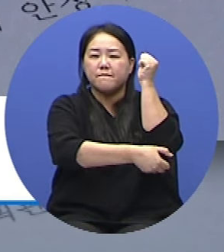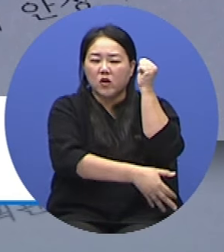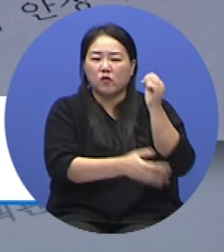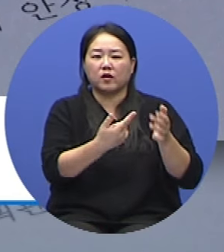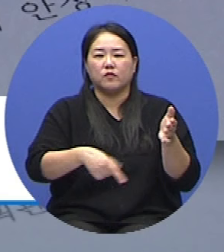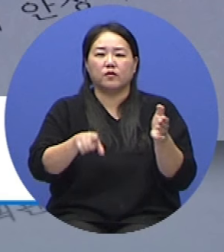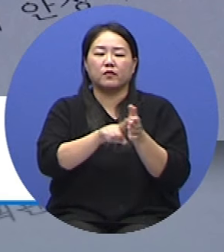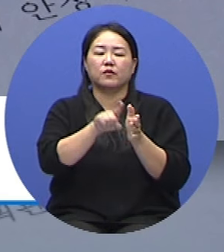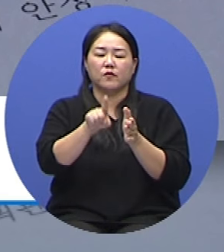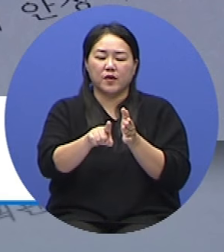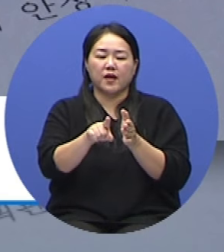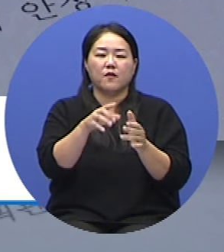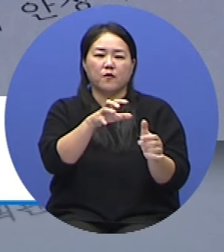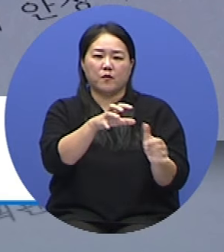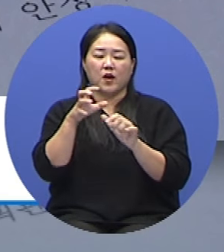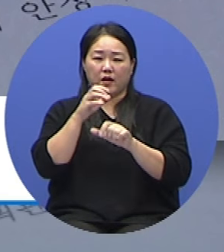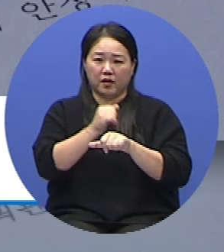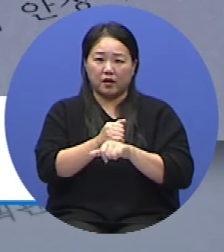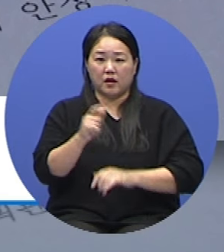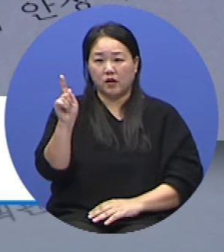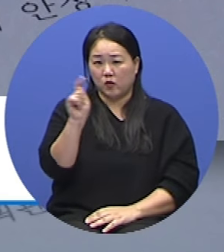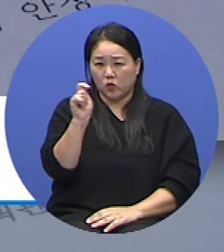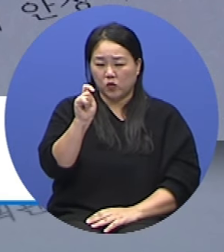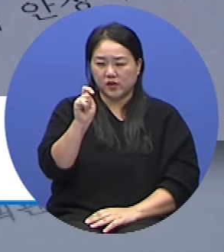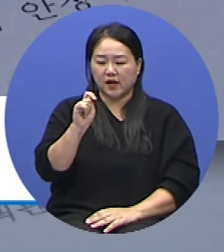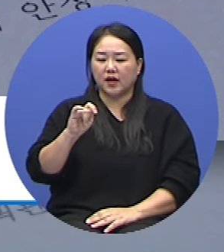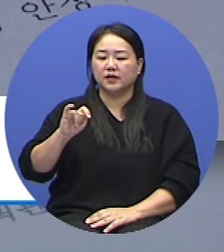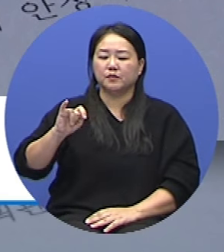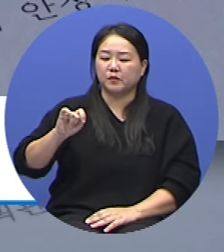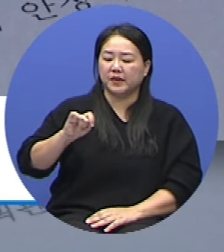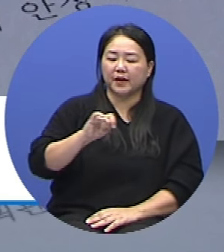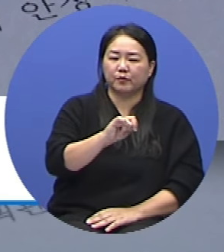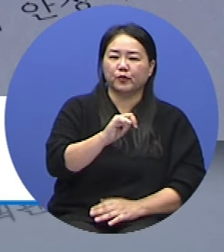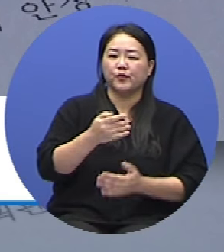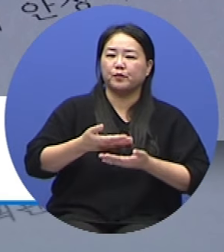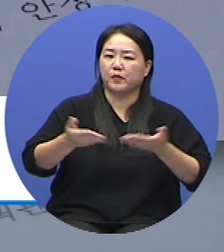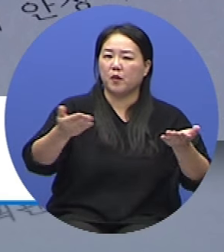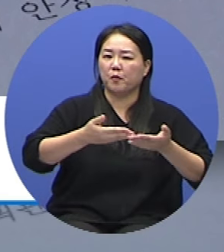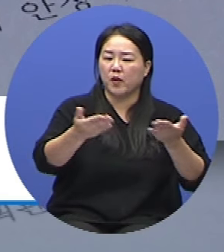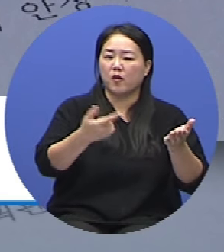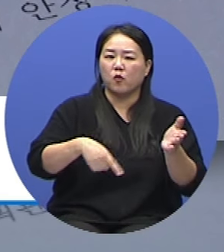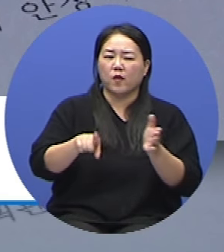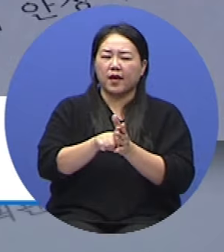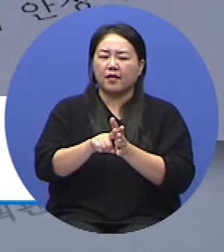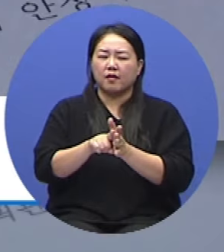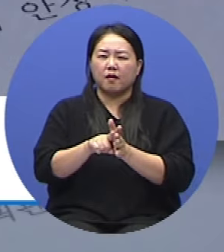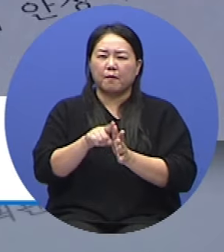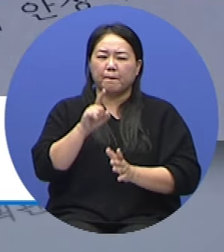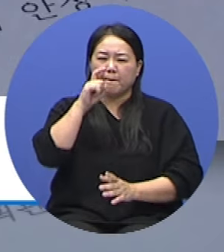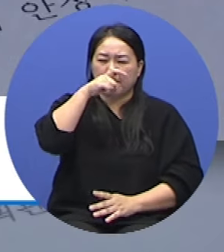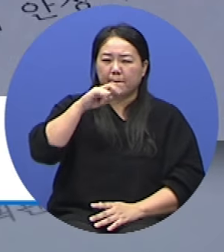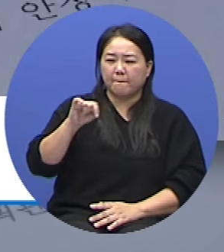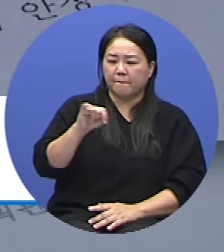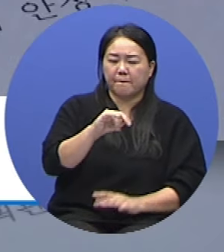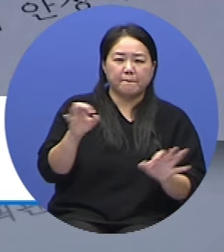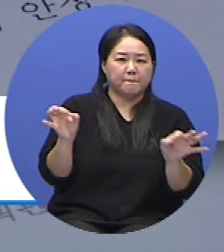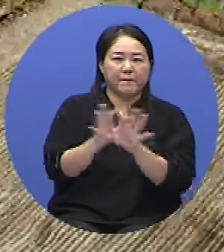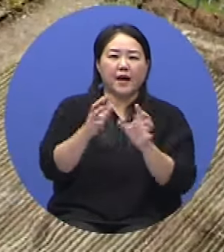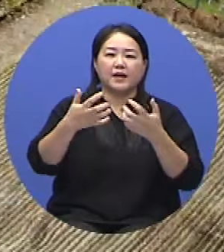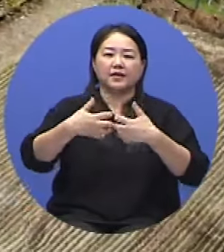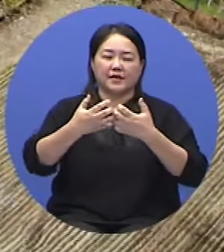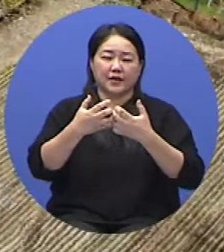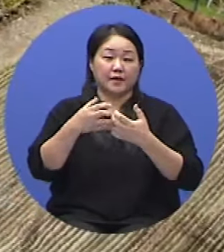고품질 미생물을 공급하기 위해 멸균 배양 장비를 도입했습니다. 시군 소식 변한영 기자가 전합니다.